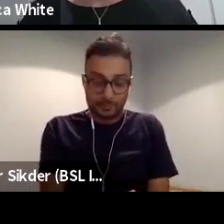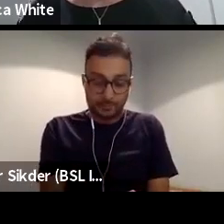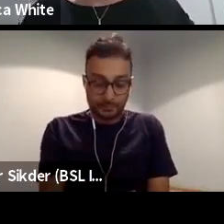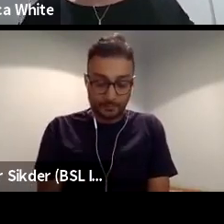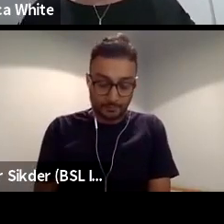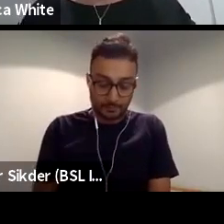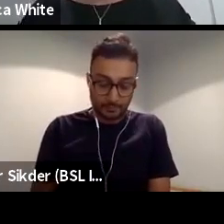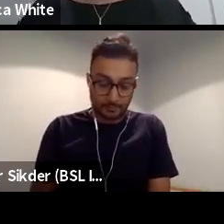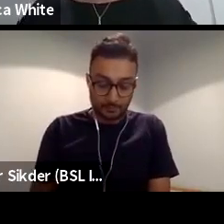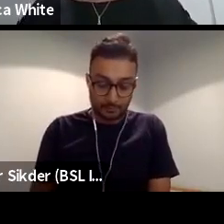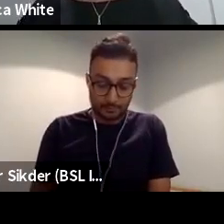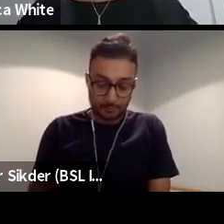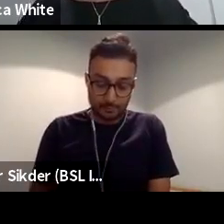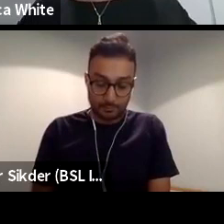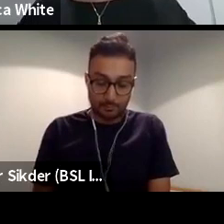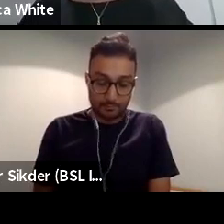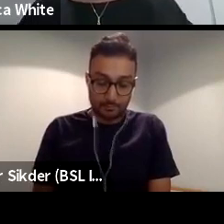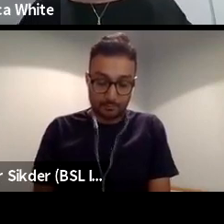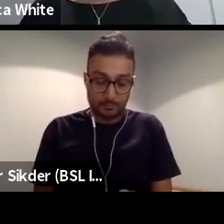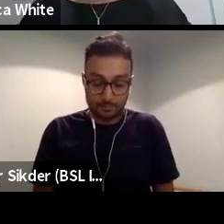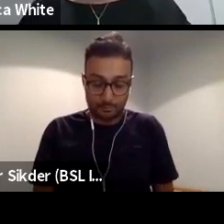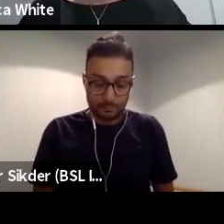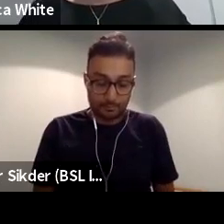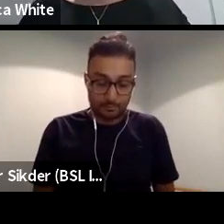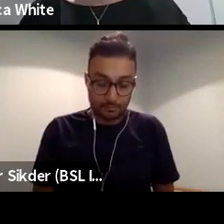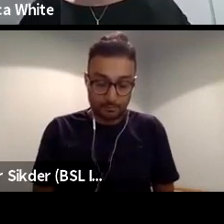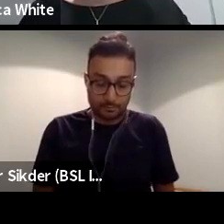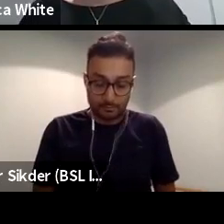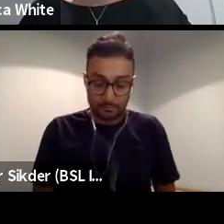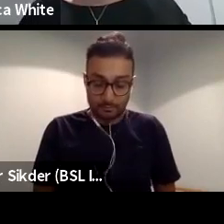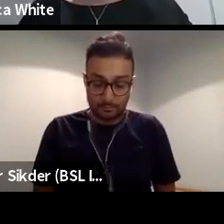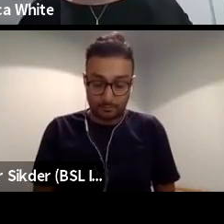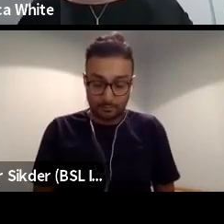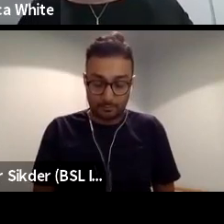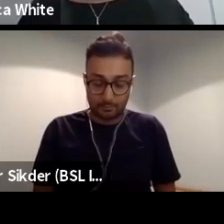الرجيم. بسم الله الرحمن